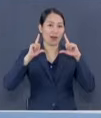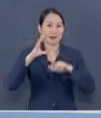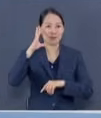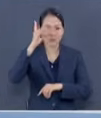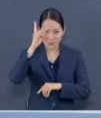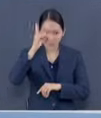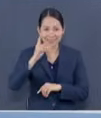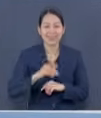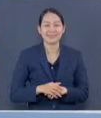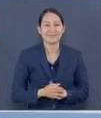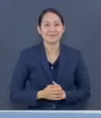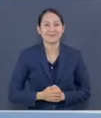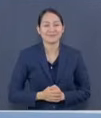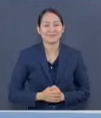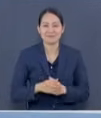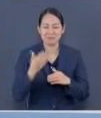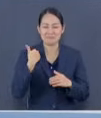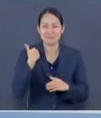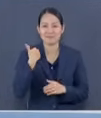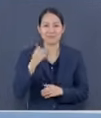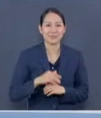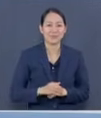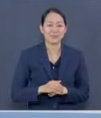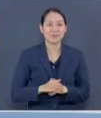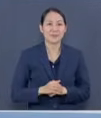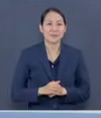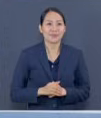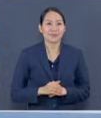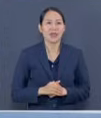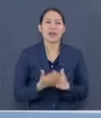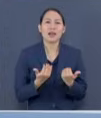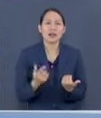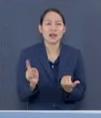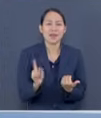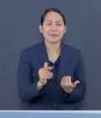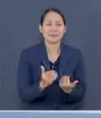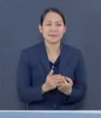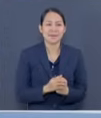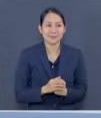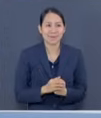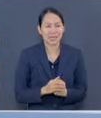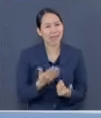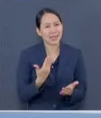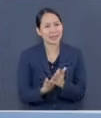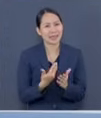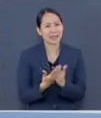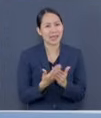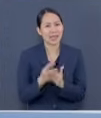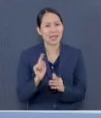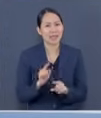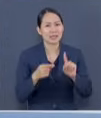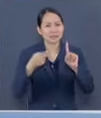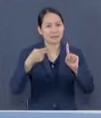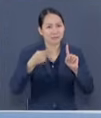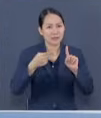มาพูดถึงเรื่องเงินดิจิตอลกันบ้างครับคุณผู้ชมฮะหลังจากมีข่าวเอ๊ะสงสัยจะไม่ทัน จะตกลงไม่ได้เงินจะเลื่อนหรือเปล่า 1กุมภาพันธ์67ไ